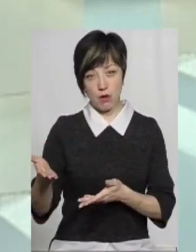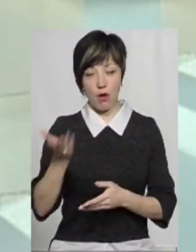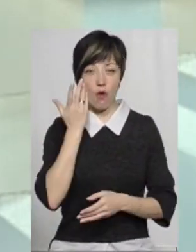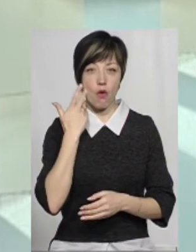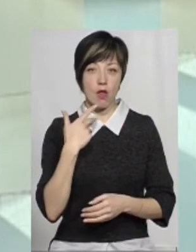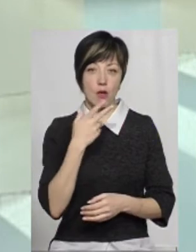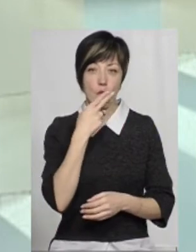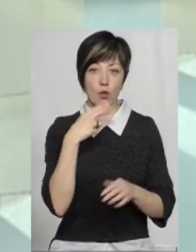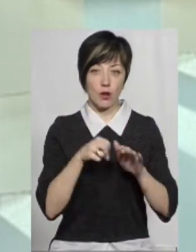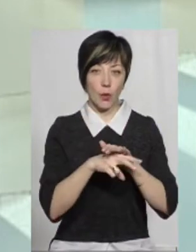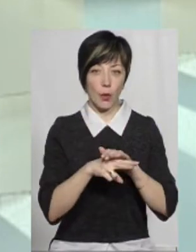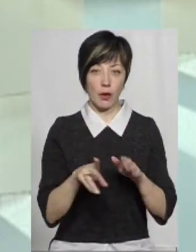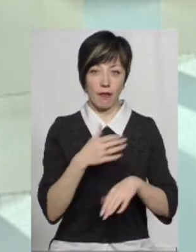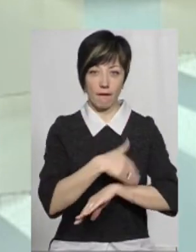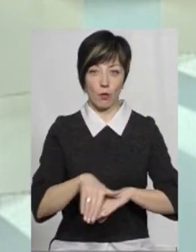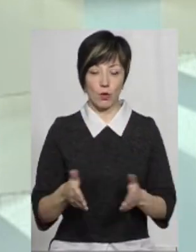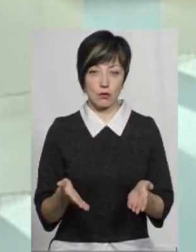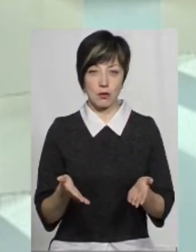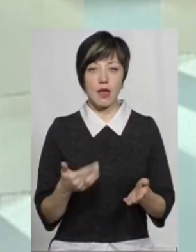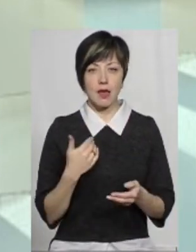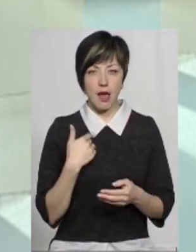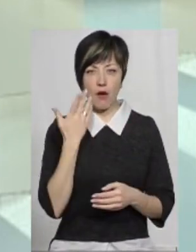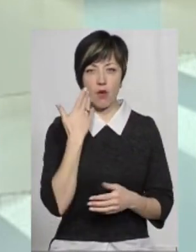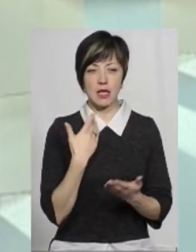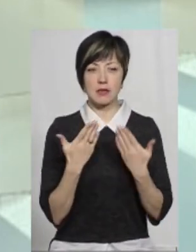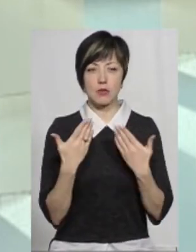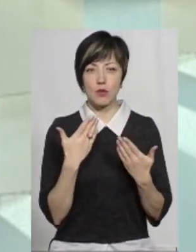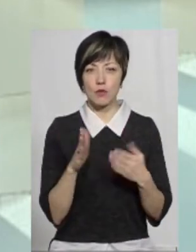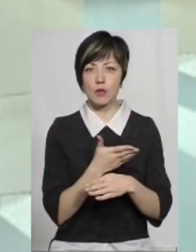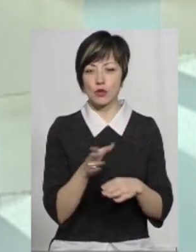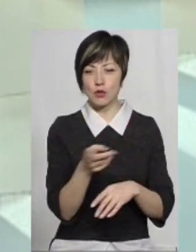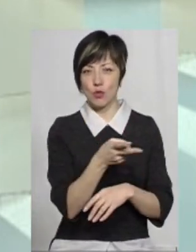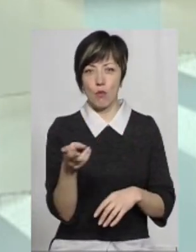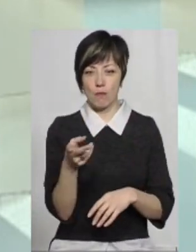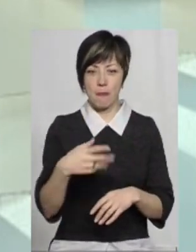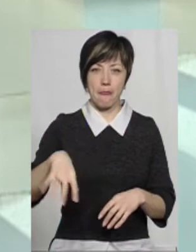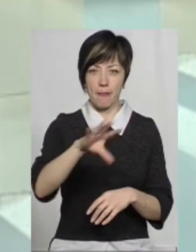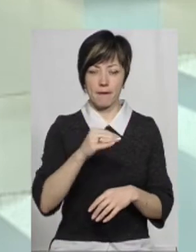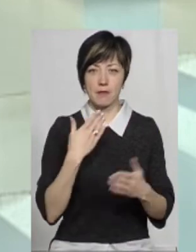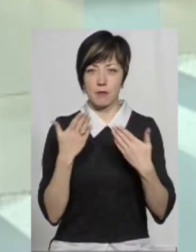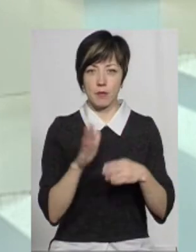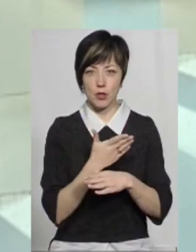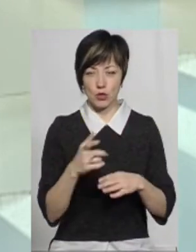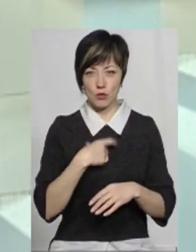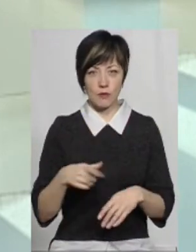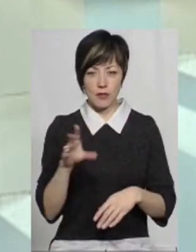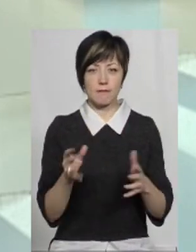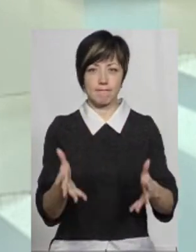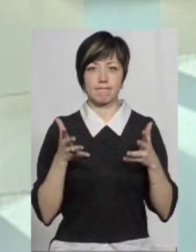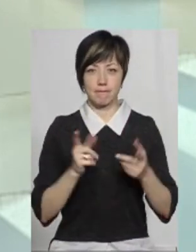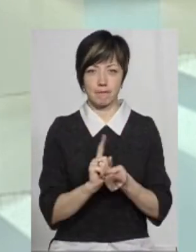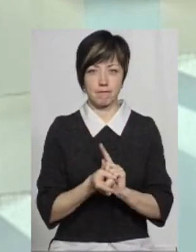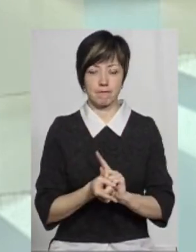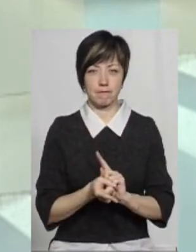коли вони там покурити десь виходять на вулицю, і як вони спілкуються між собою. І все тоді стає